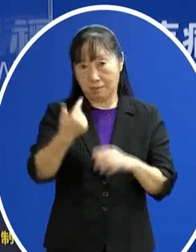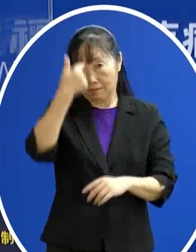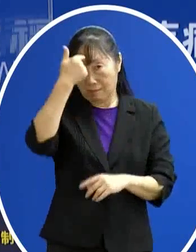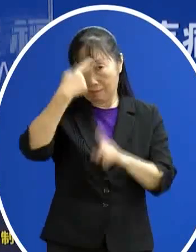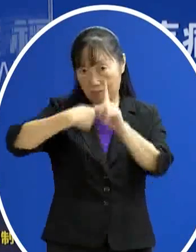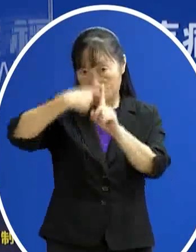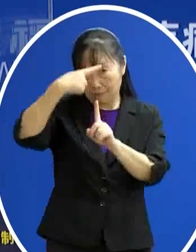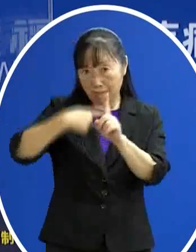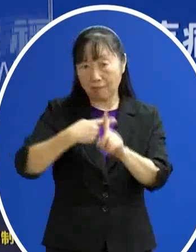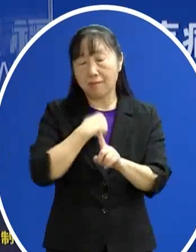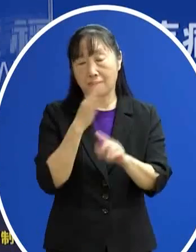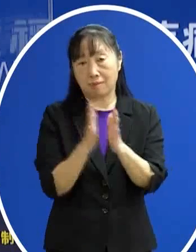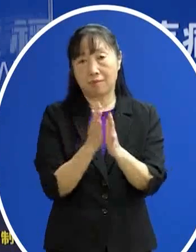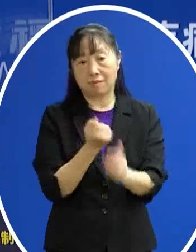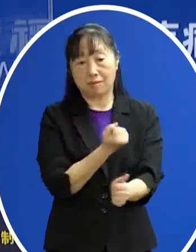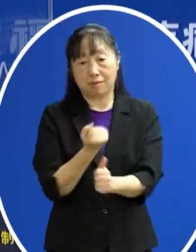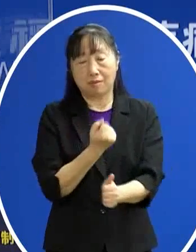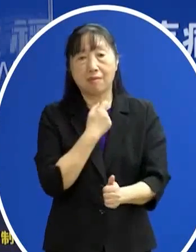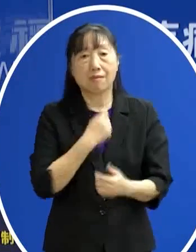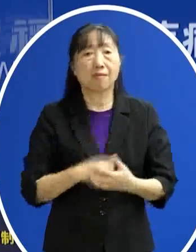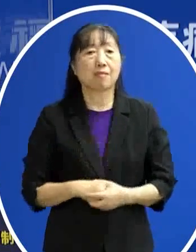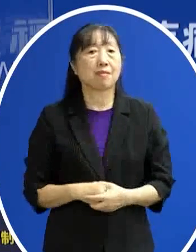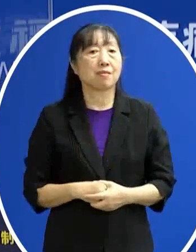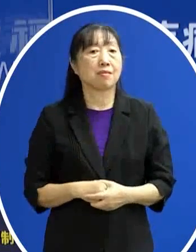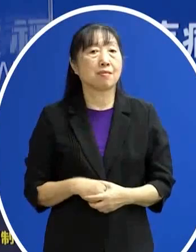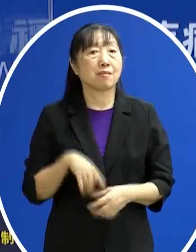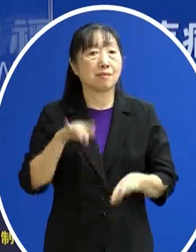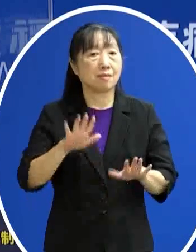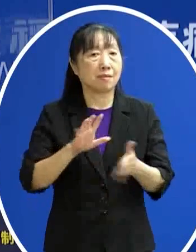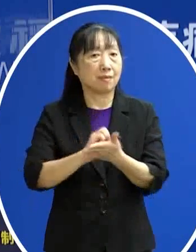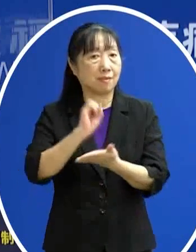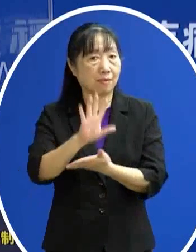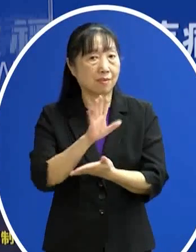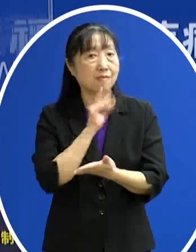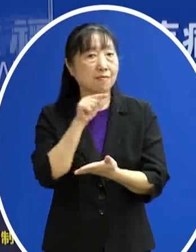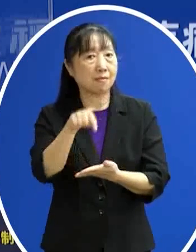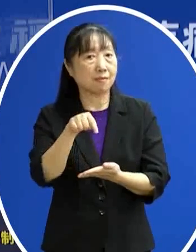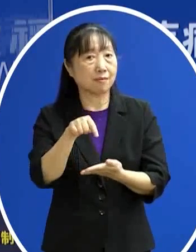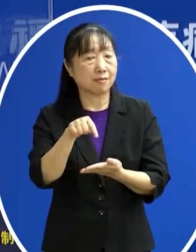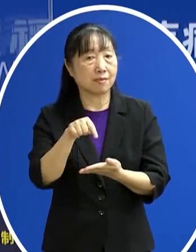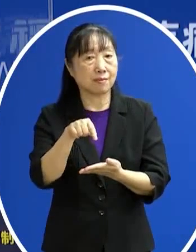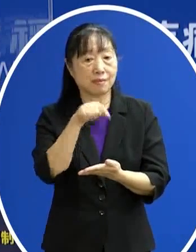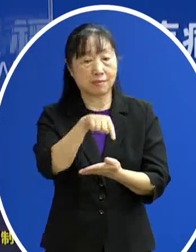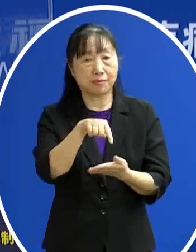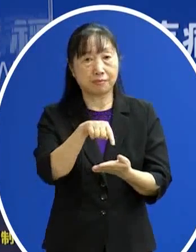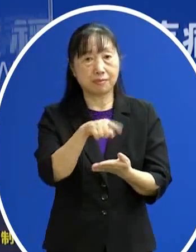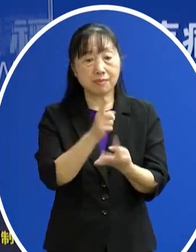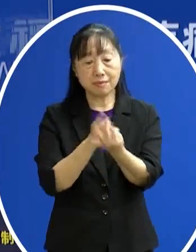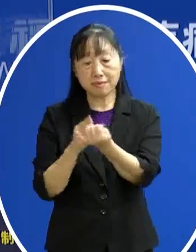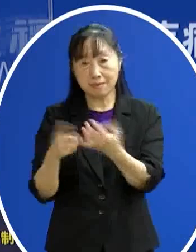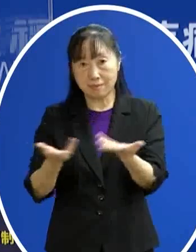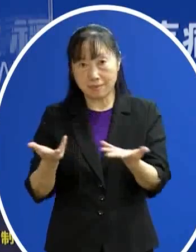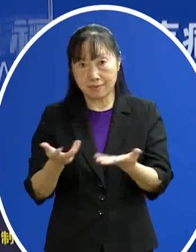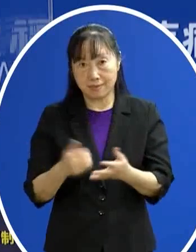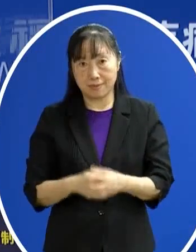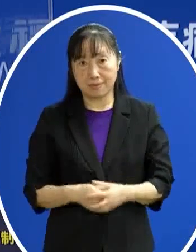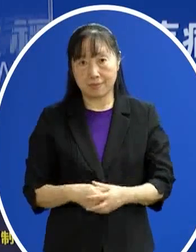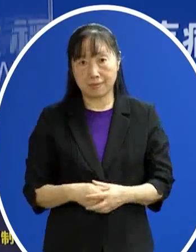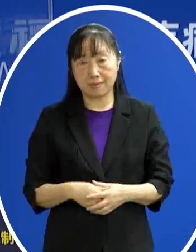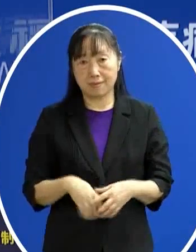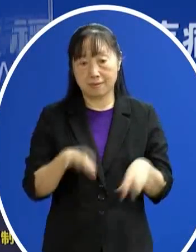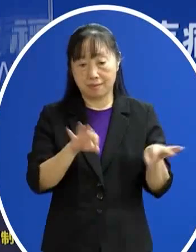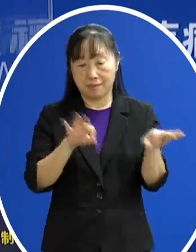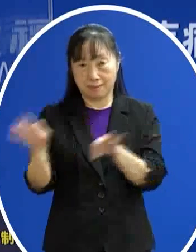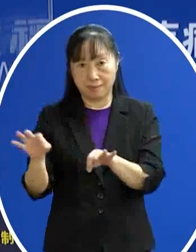及健康监测。好，那以上是跟大家报告，就是说这些相关的措施要延长